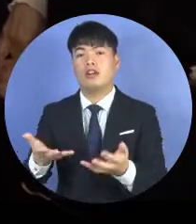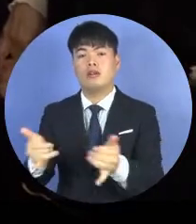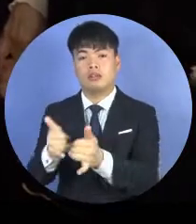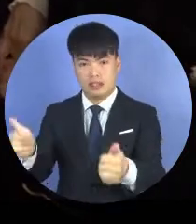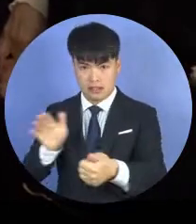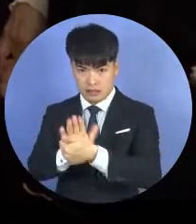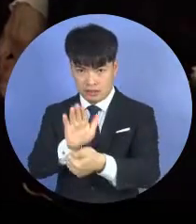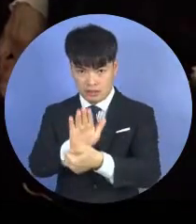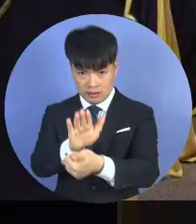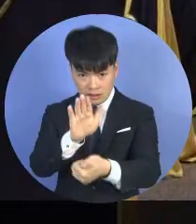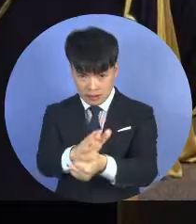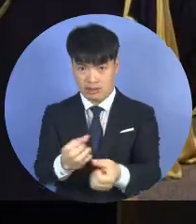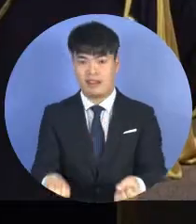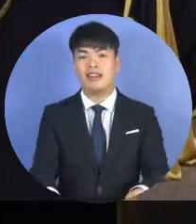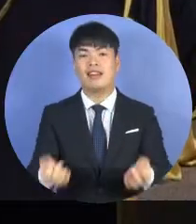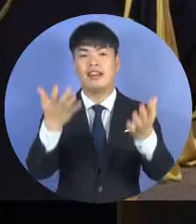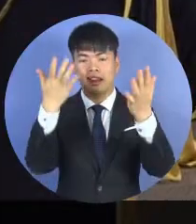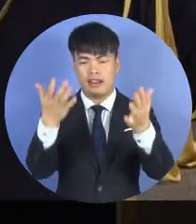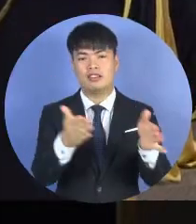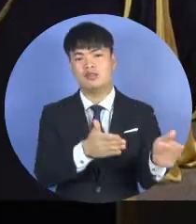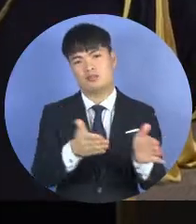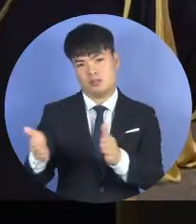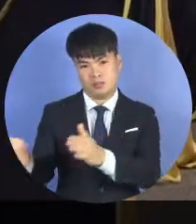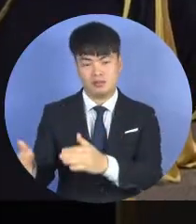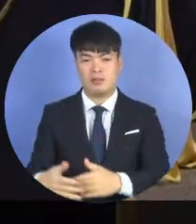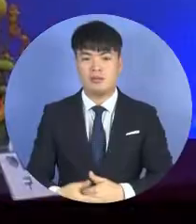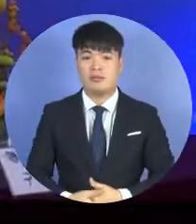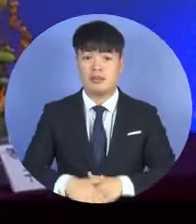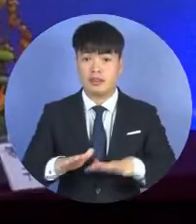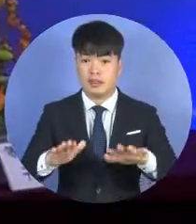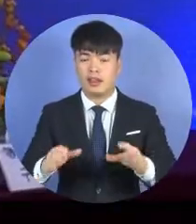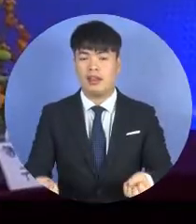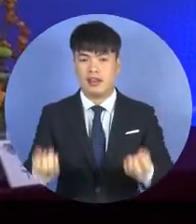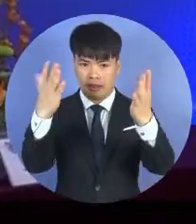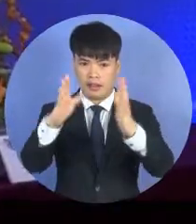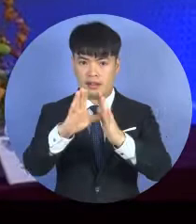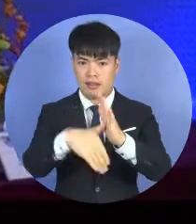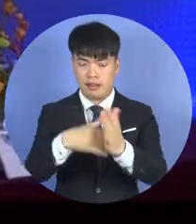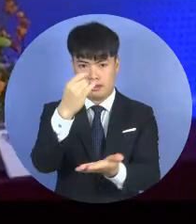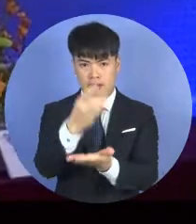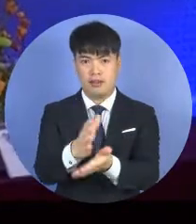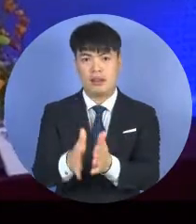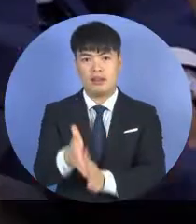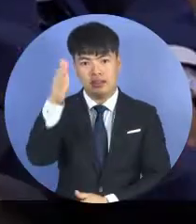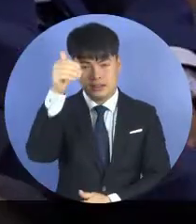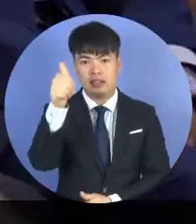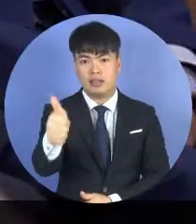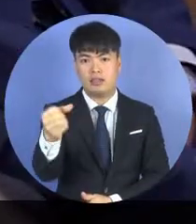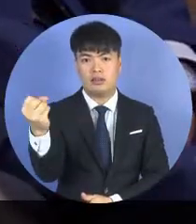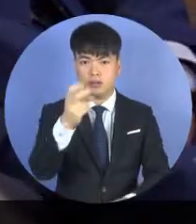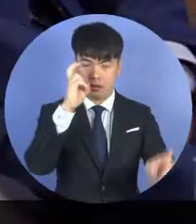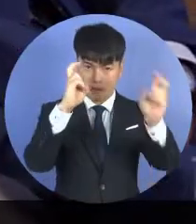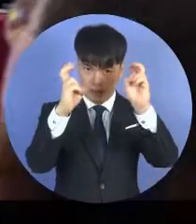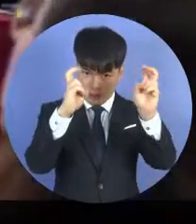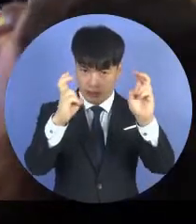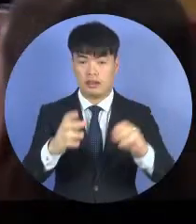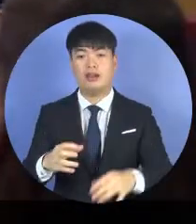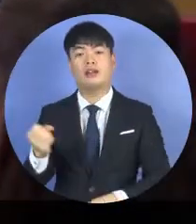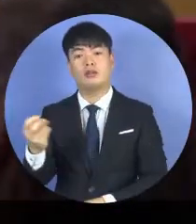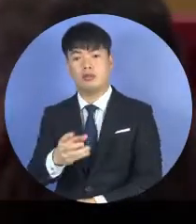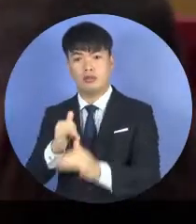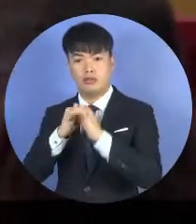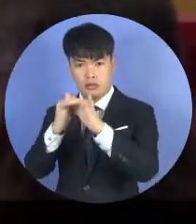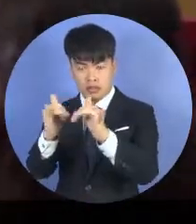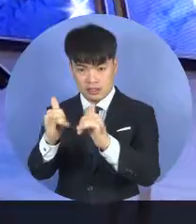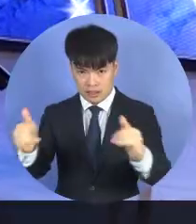지역 기업인과 근로자들을 격려하는 자리를 마련하고 있는데요. 이날 시상식은 구본영 시장과 수상자, 지역 기업인들이